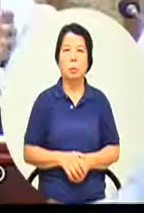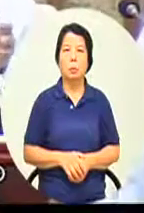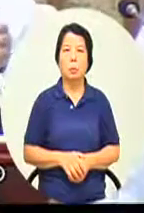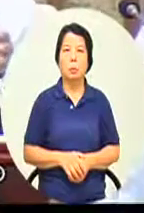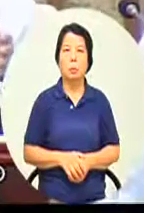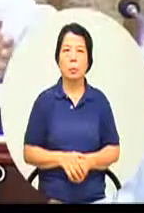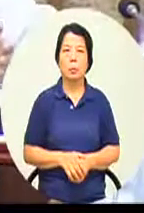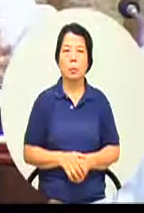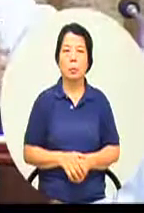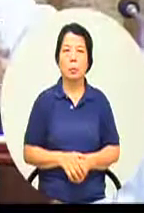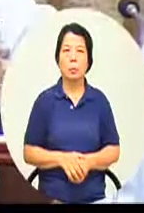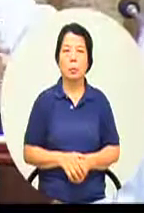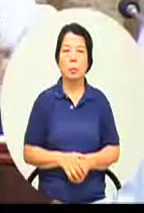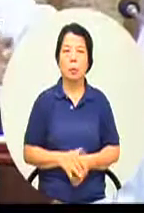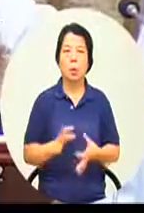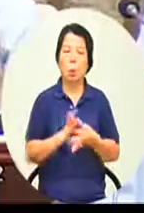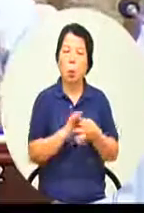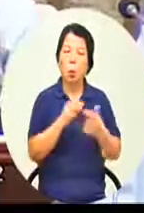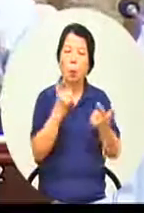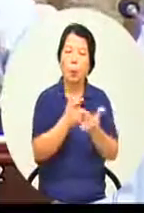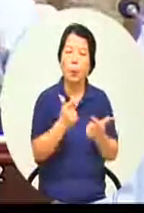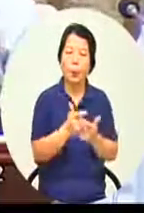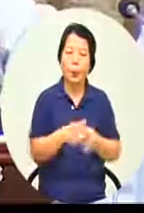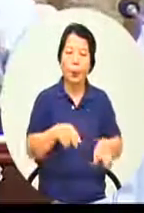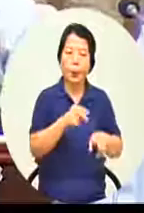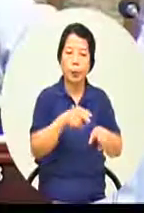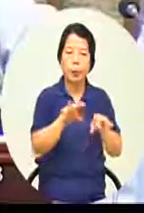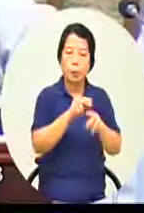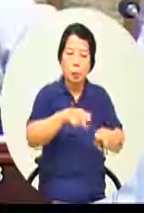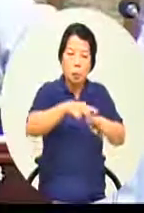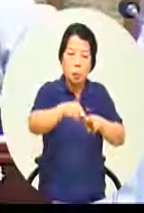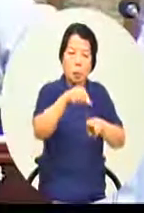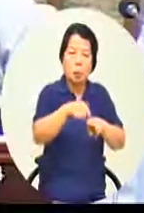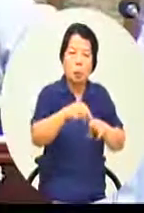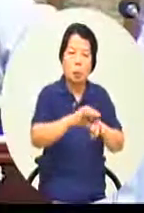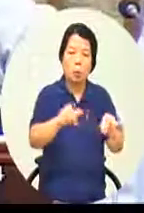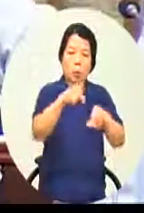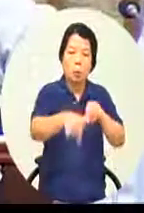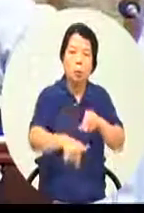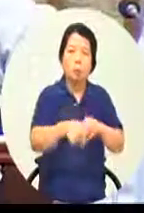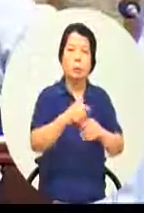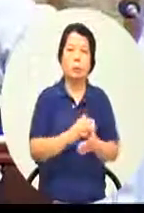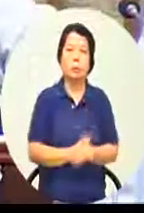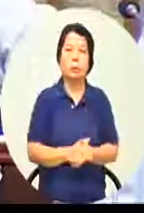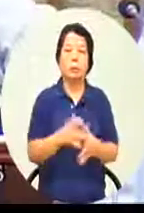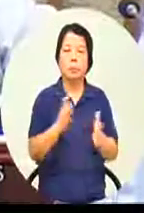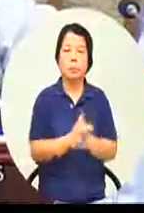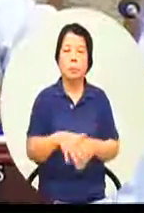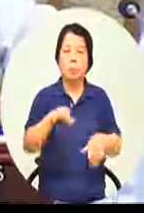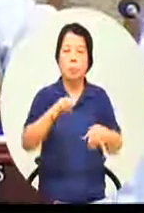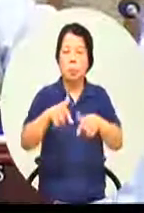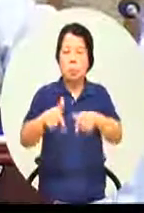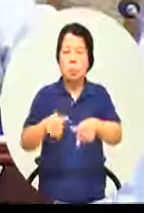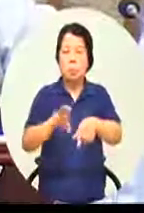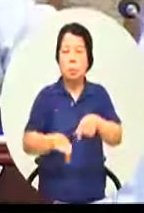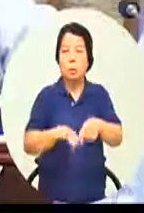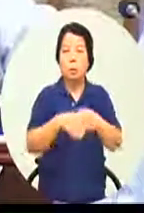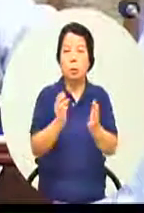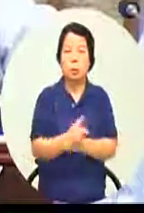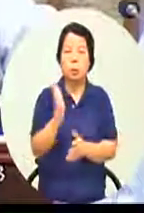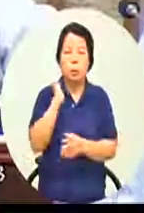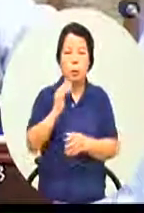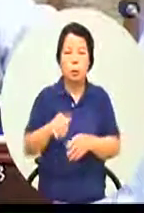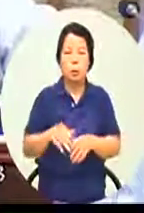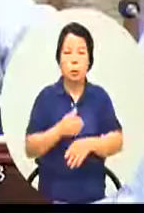为了配合整个台铁的铁路地下化部分，我们第一个先就南侧部分，我们水岸轻轨部